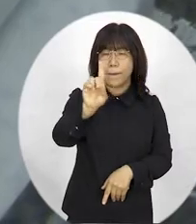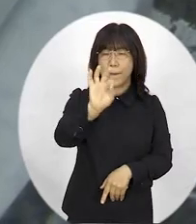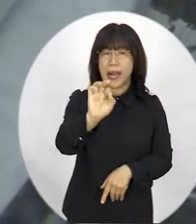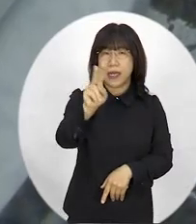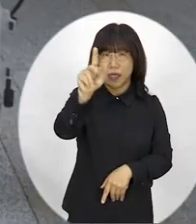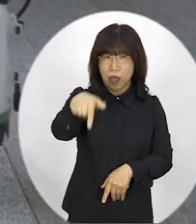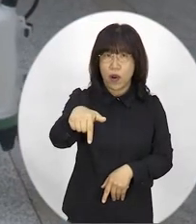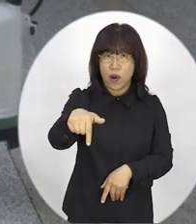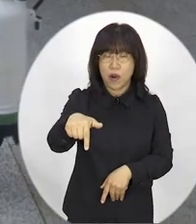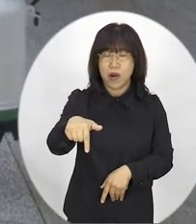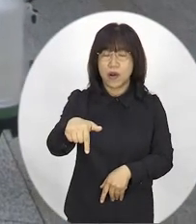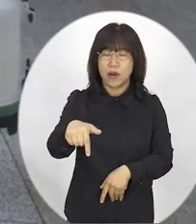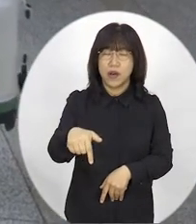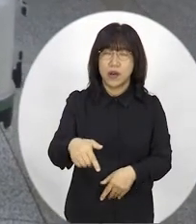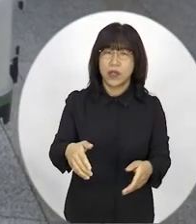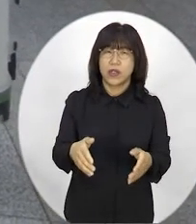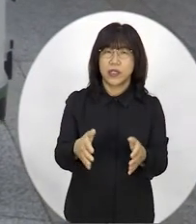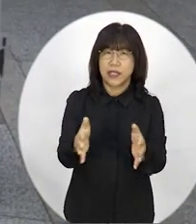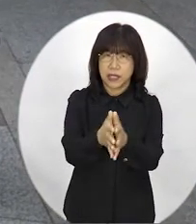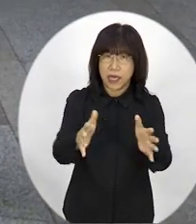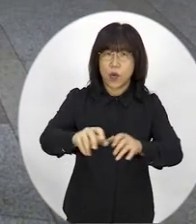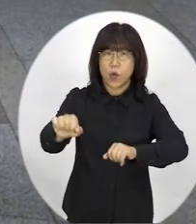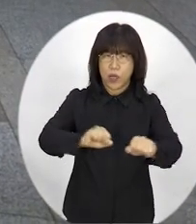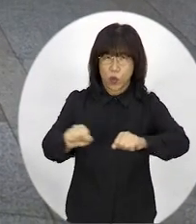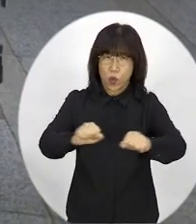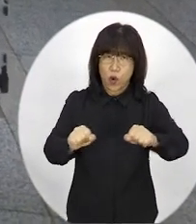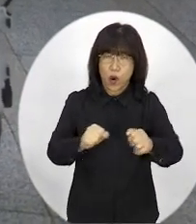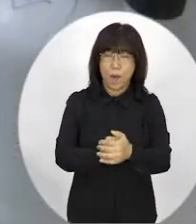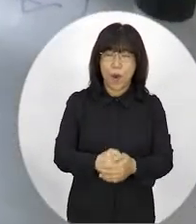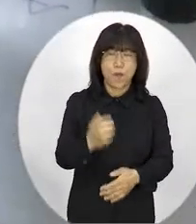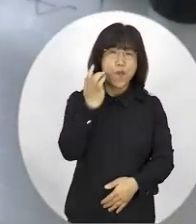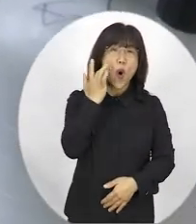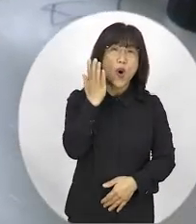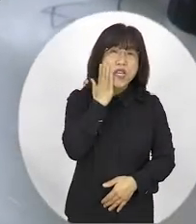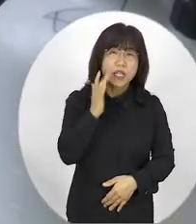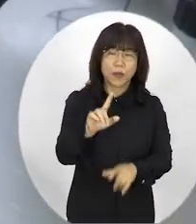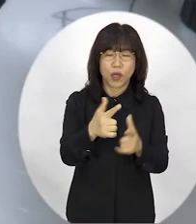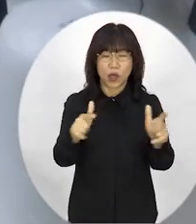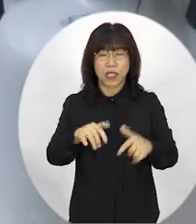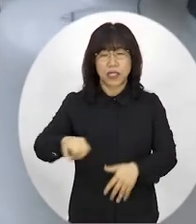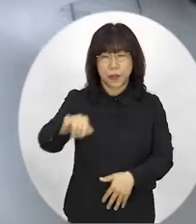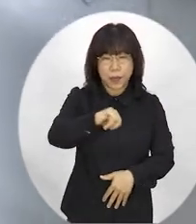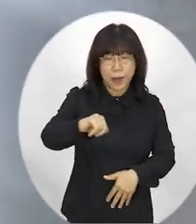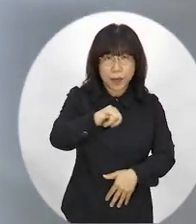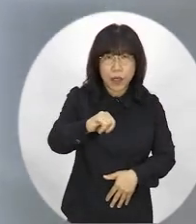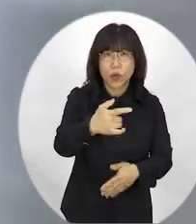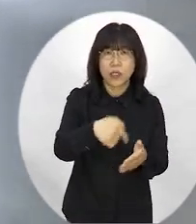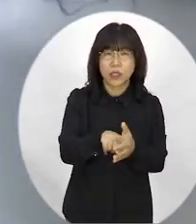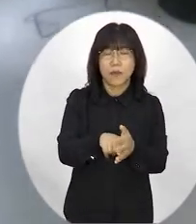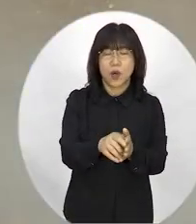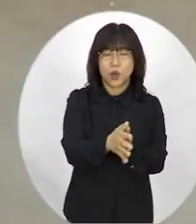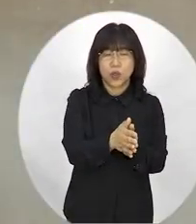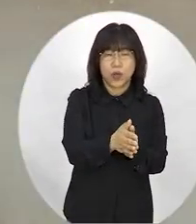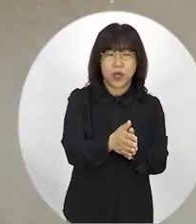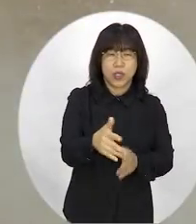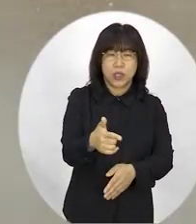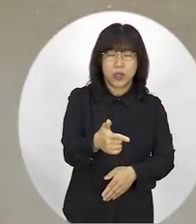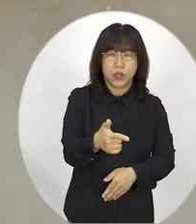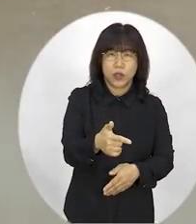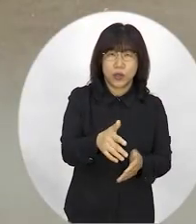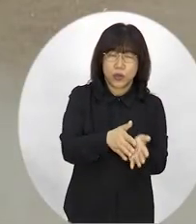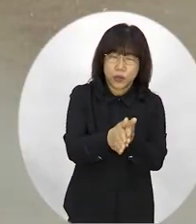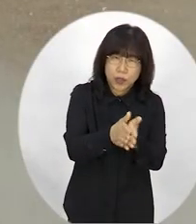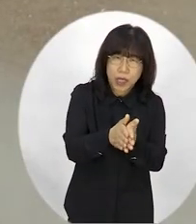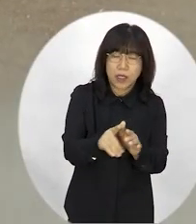방역활동에 나섭니다. 또 구는 구민이 직접 모기 등 해충 방역에 참여할 수 있도록 방역소독장비 무료대여